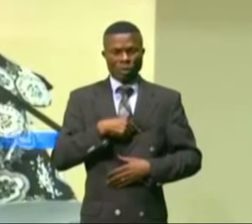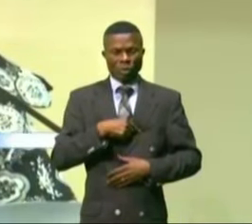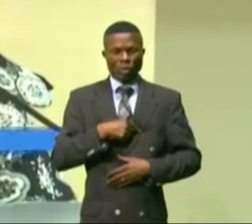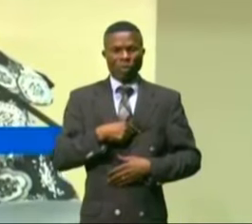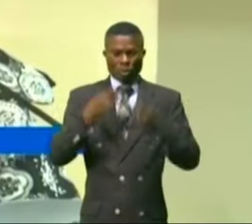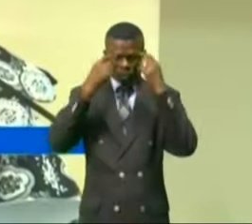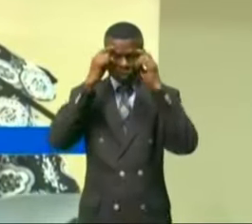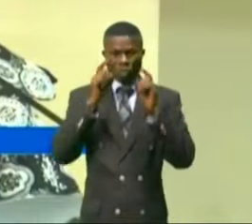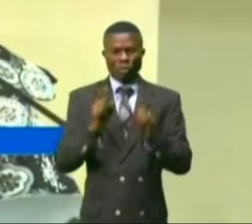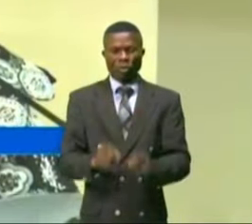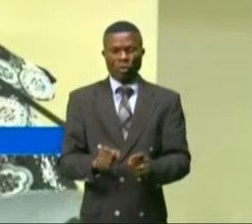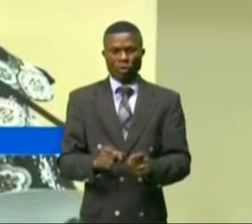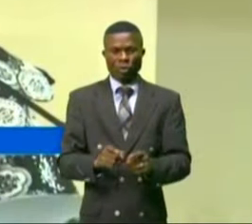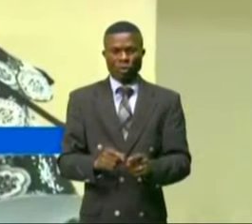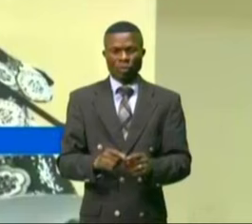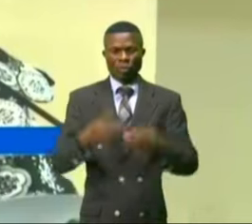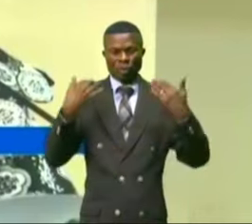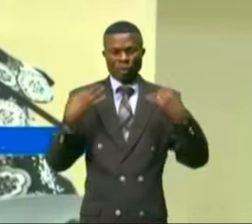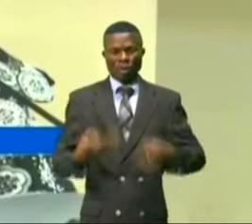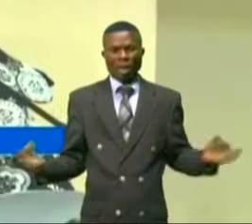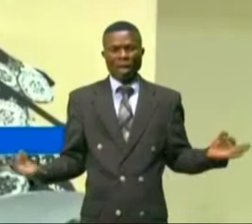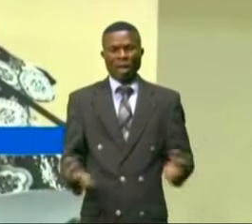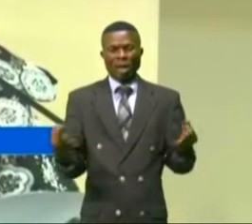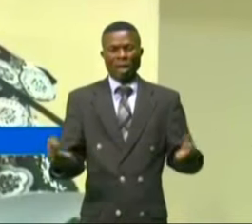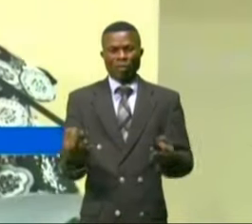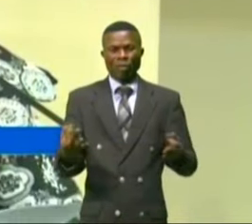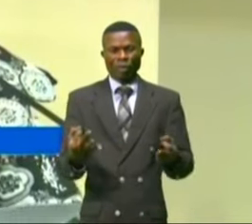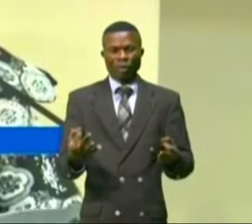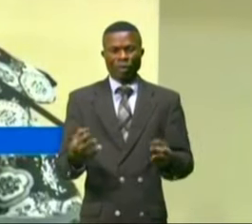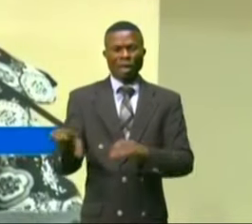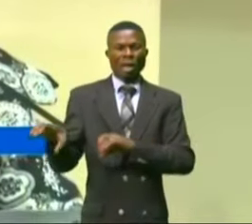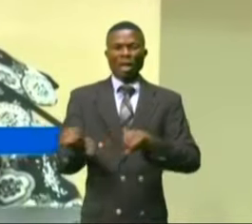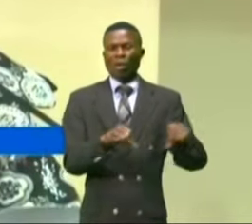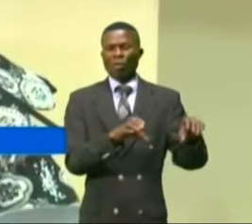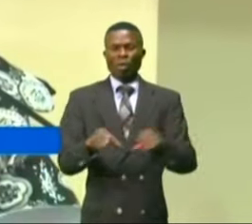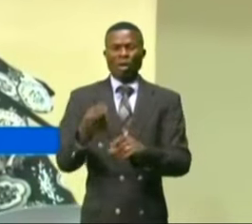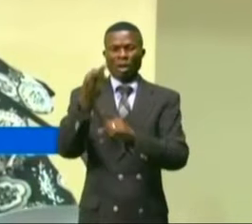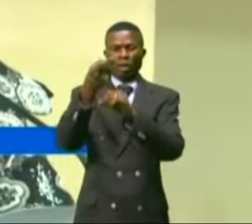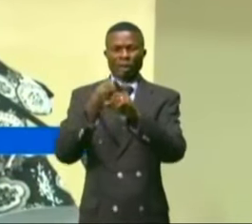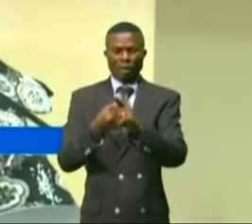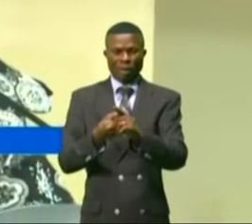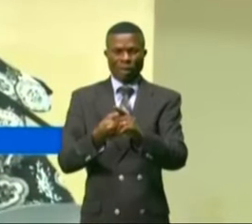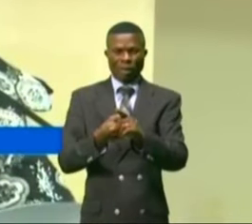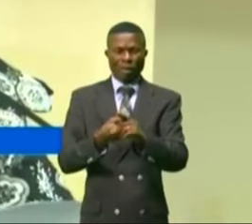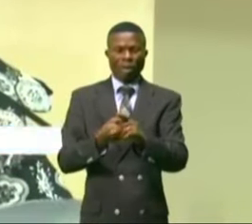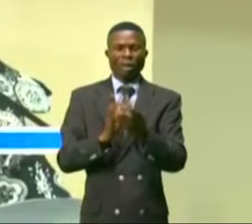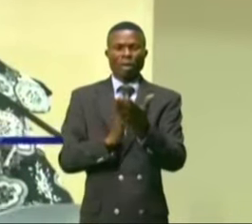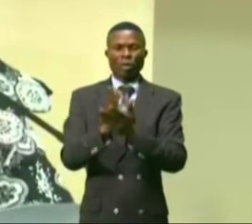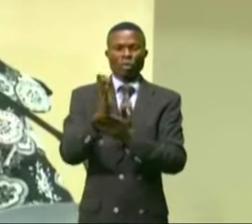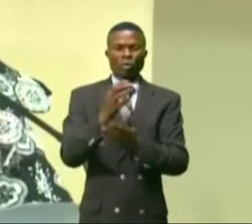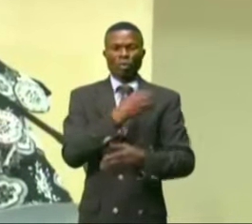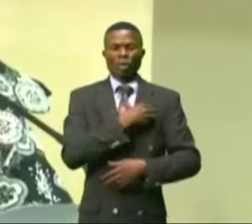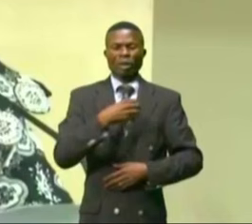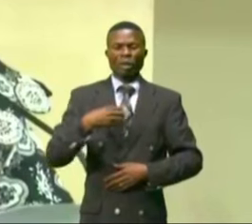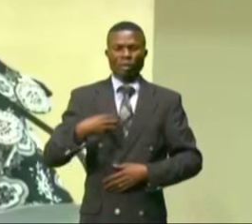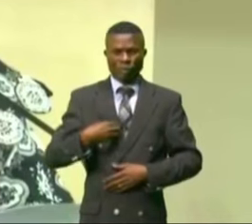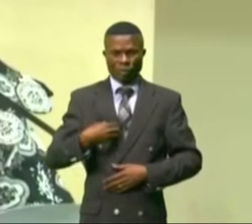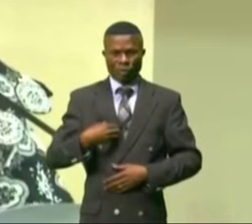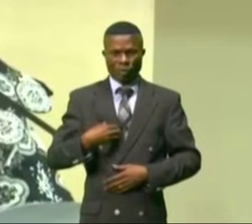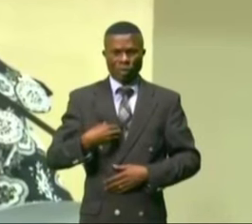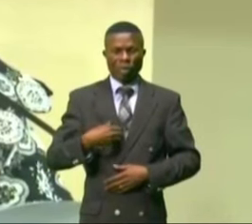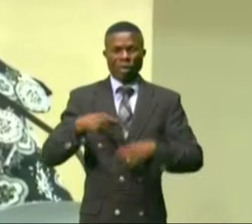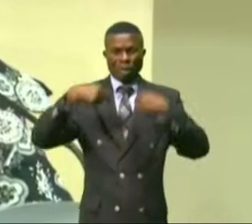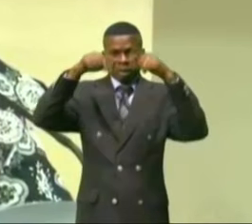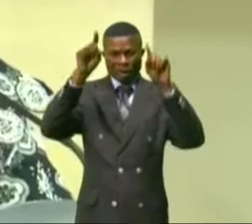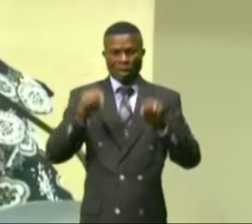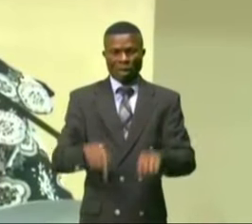l'option que la célébration des activités du mois des droits de la femme pour cette